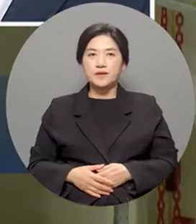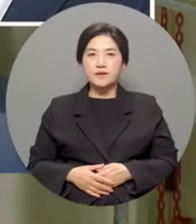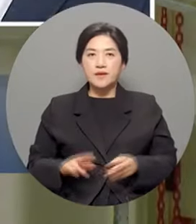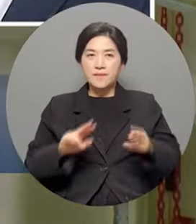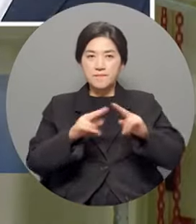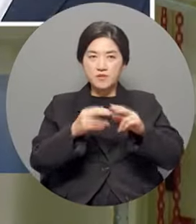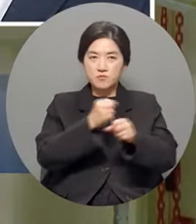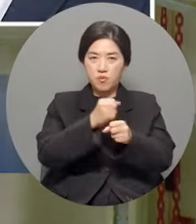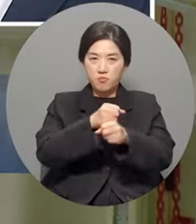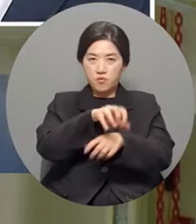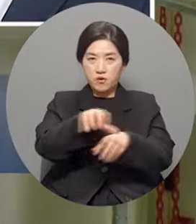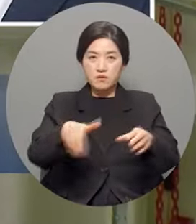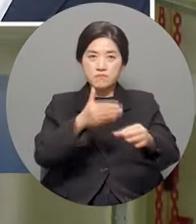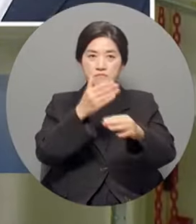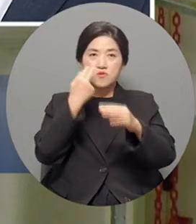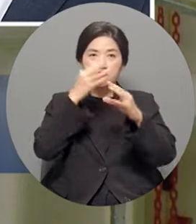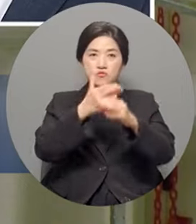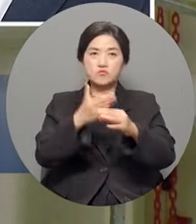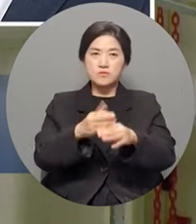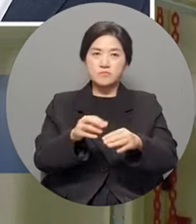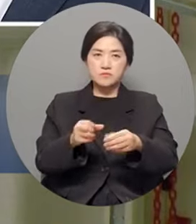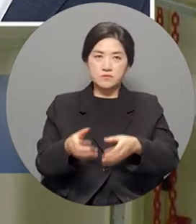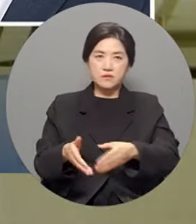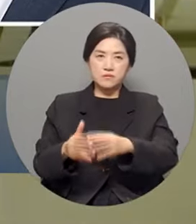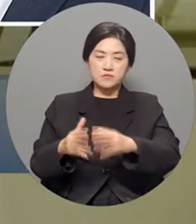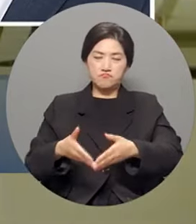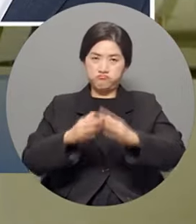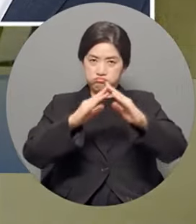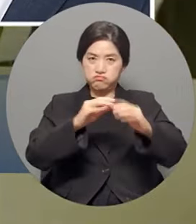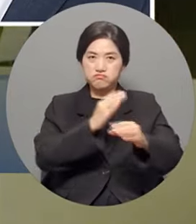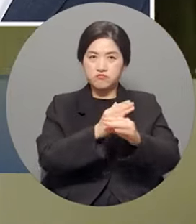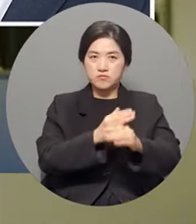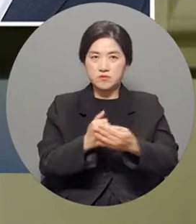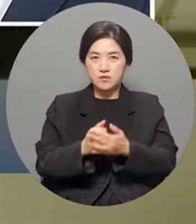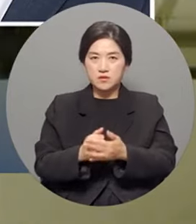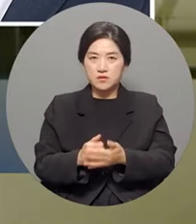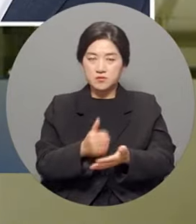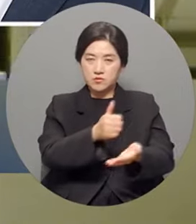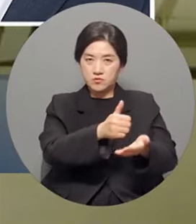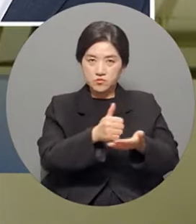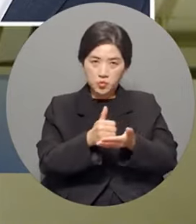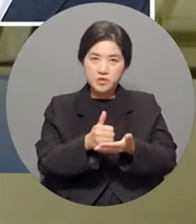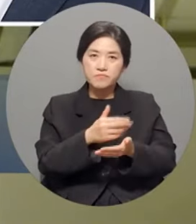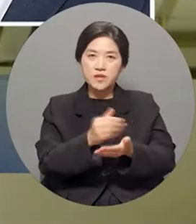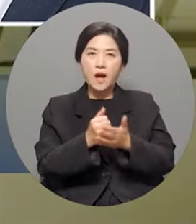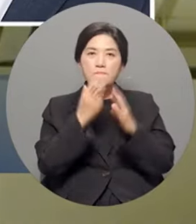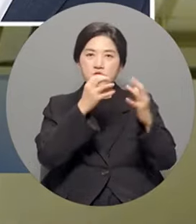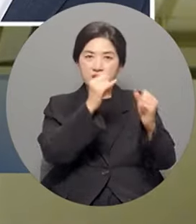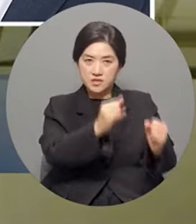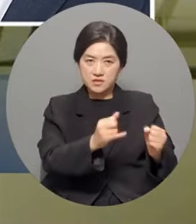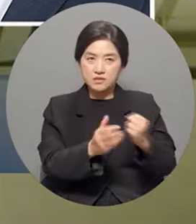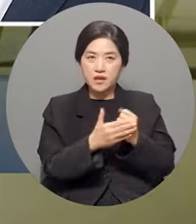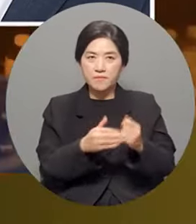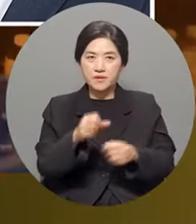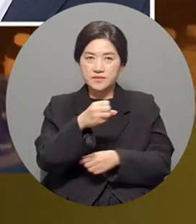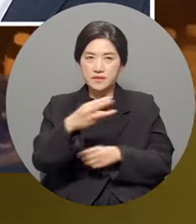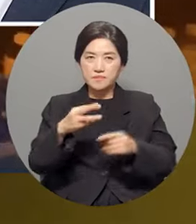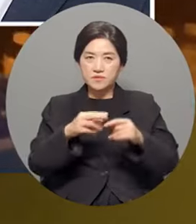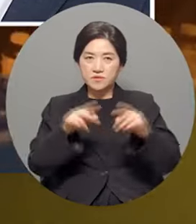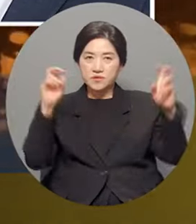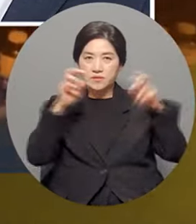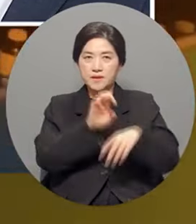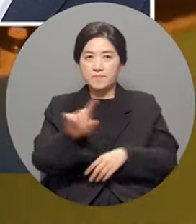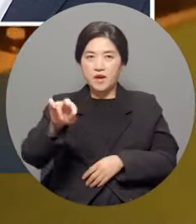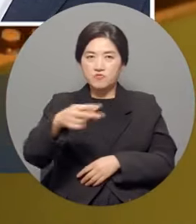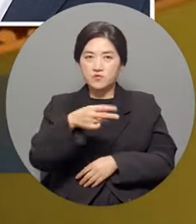공급망이 미국을 중심으로 재편되고 있고 주요 고객들이 미국에 있는 상황에서는 삼성전자 파운더리 사업부가 미국의